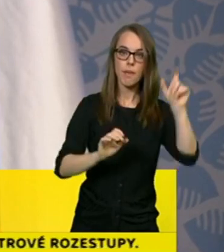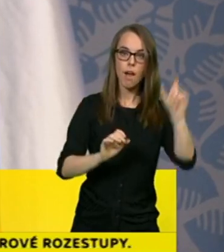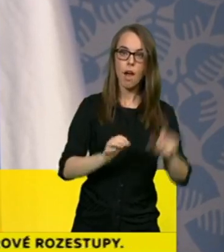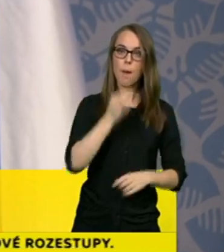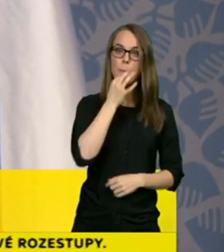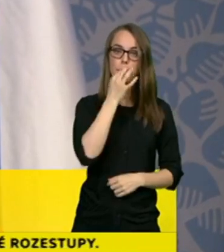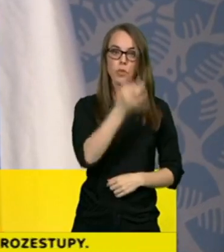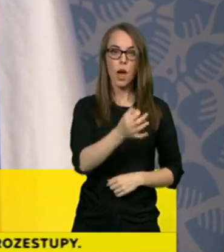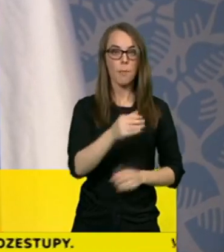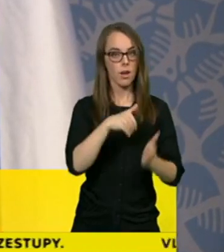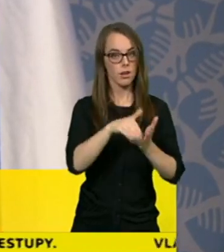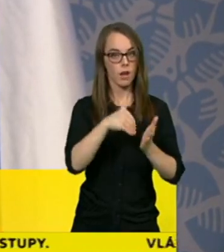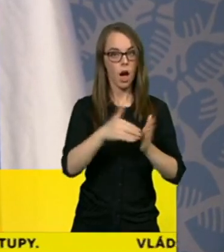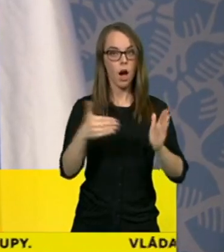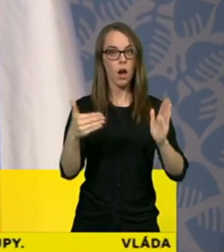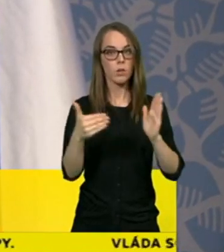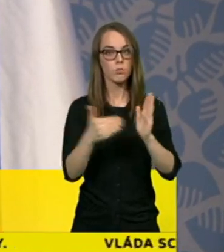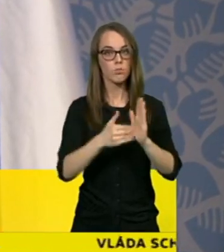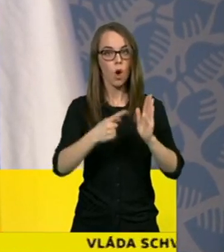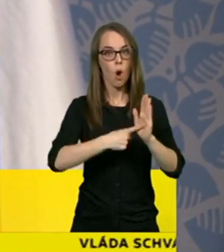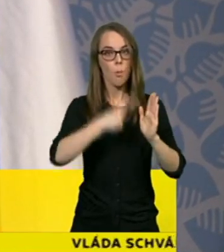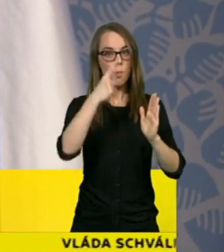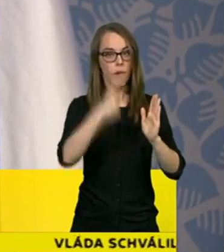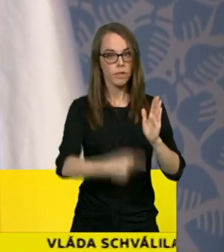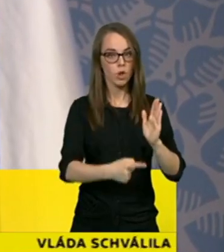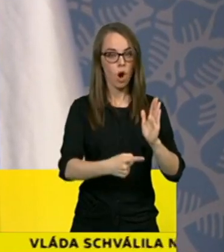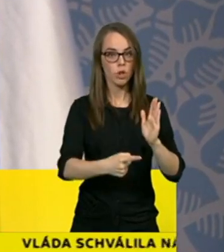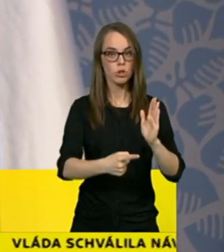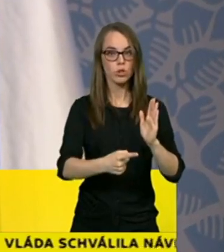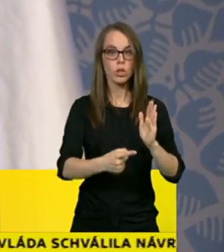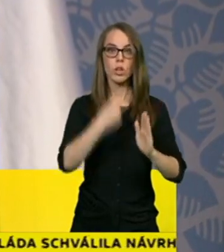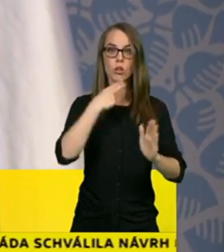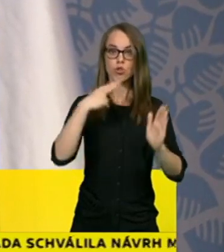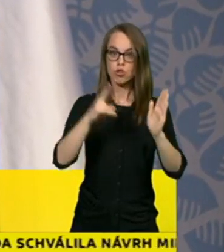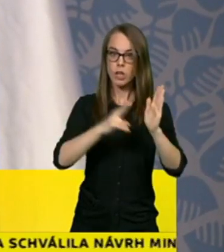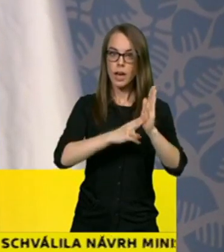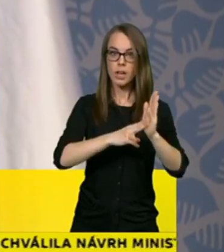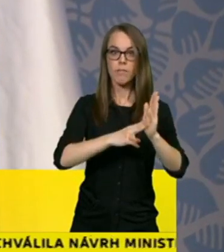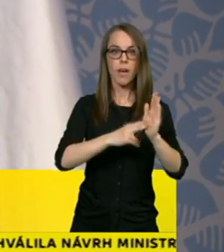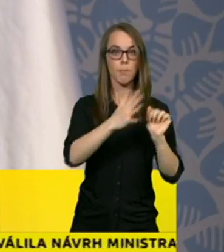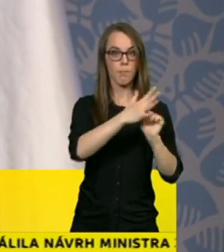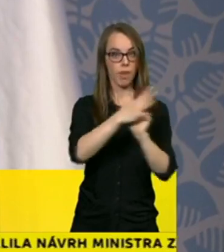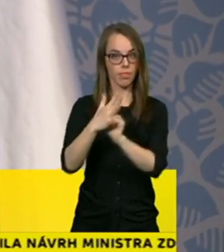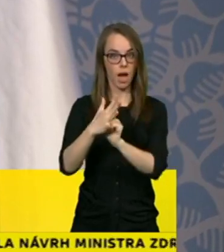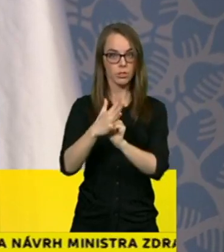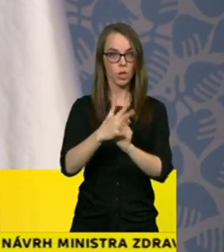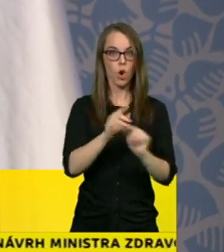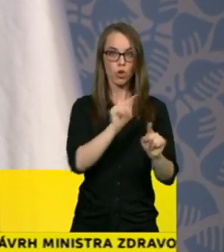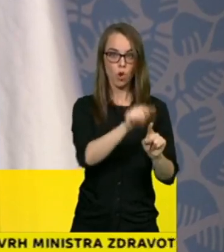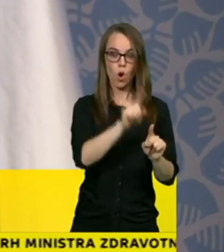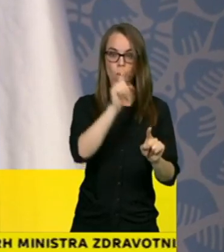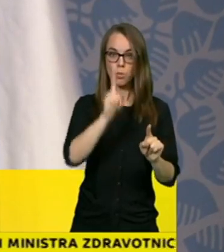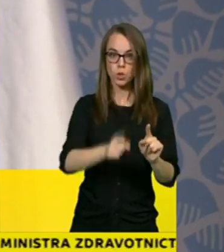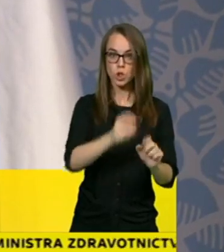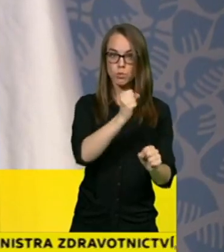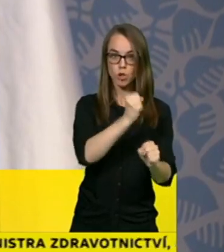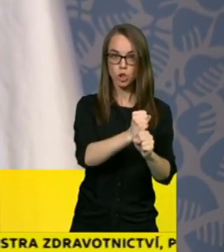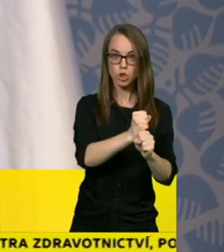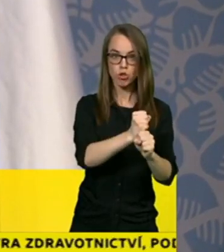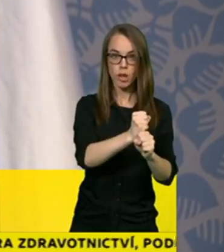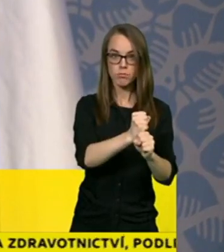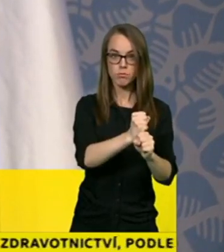tak, jak je nastavena do 15.6. nebo nikoliv. Včera jsem mi o to požádal pana docenta Maďara a